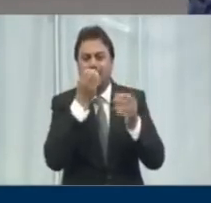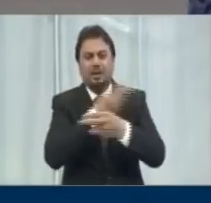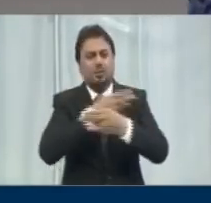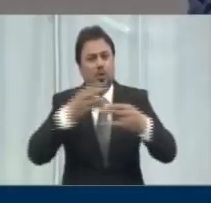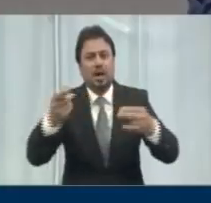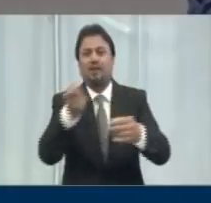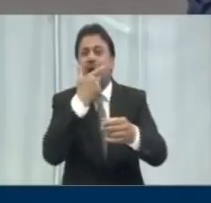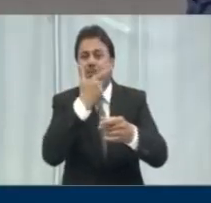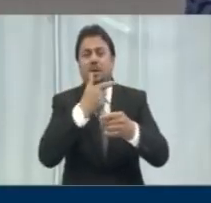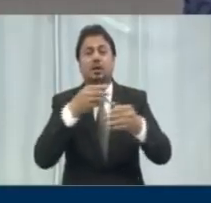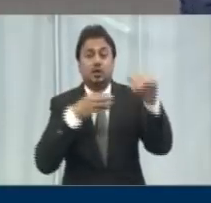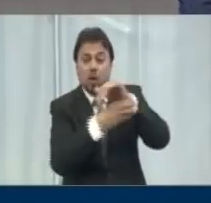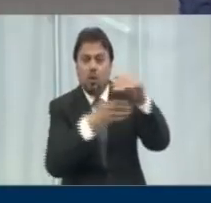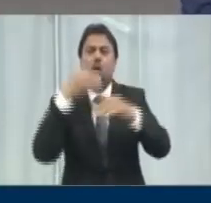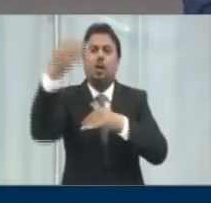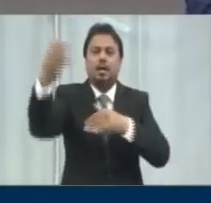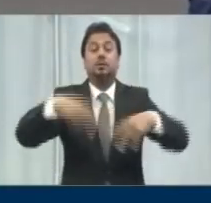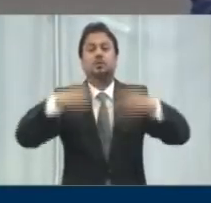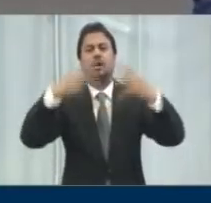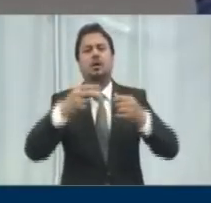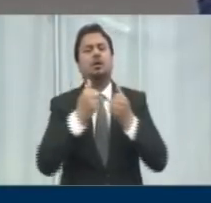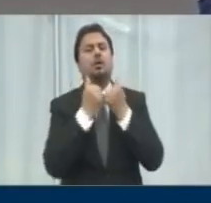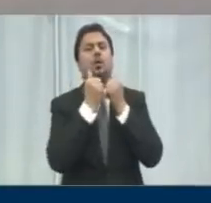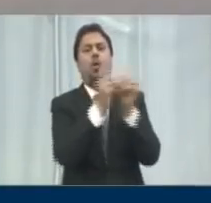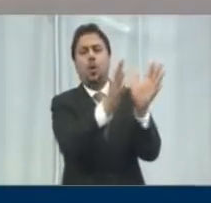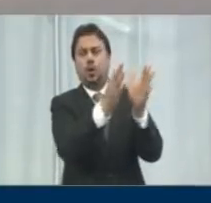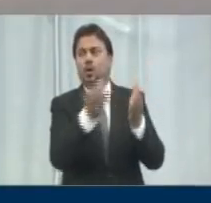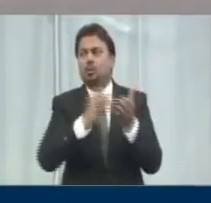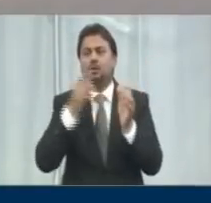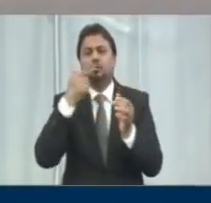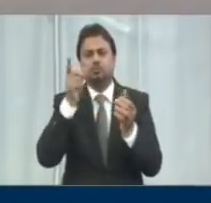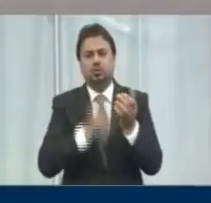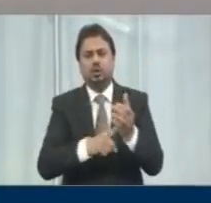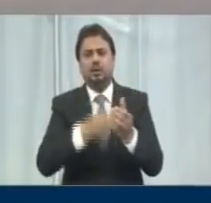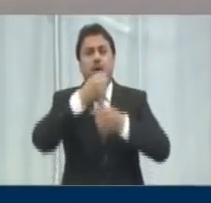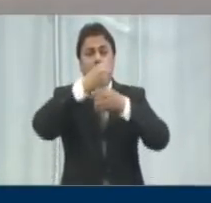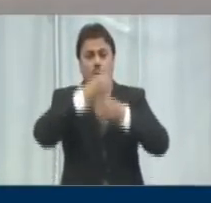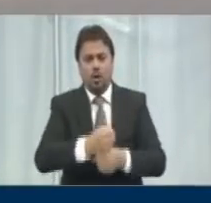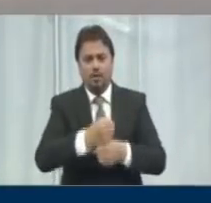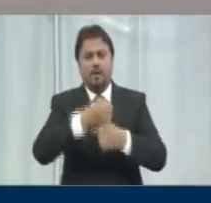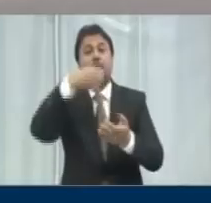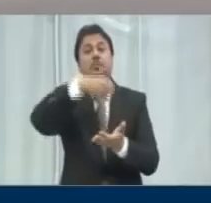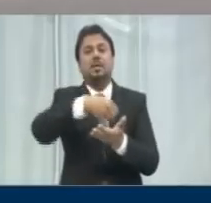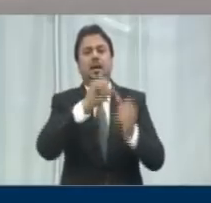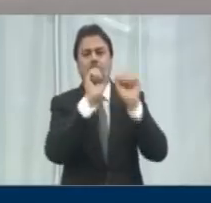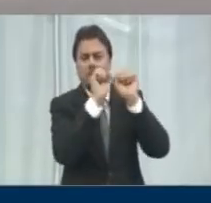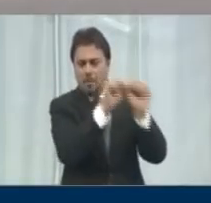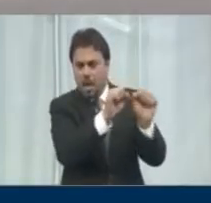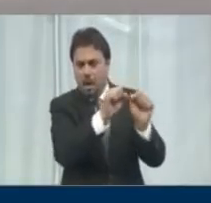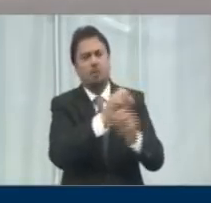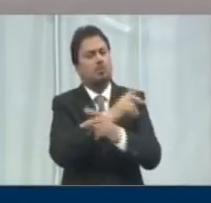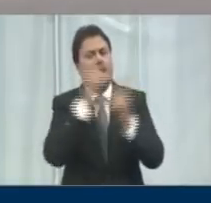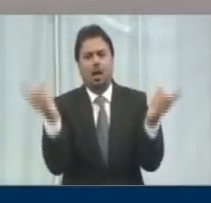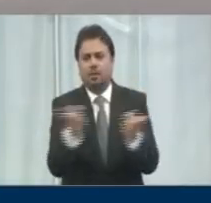وإلى المحافظة عبر السيطرات الخارجية، وذلك المرابطات في مركز المدينة وتوابعها.